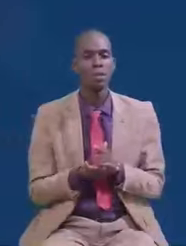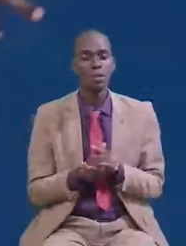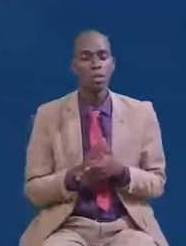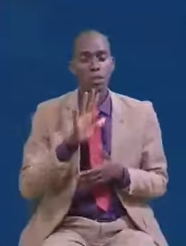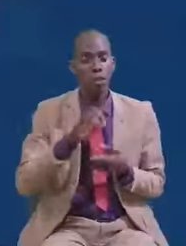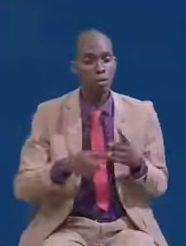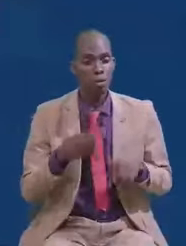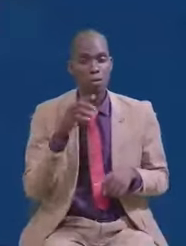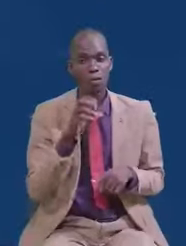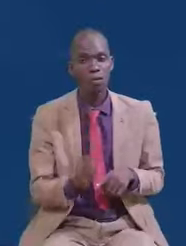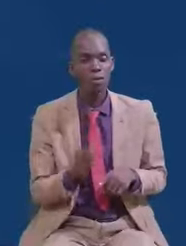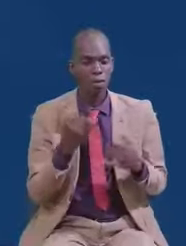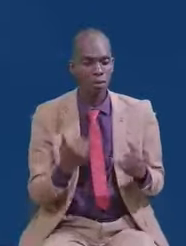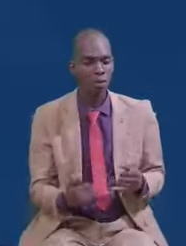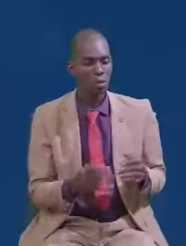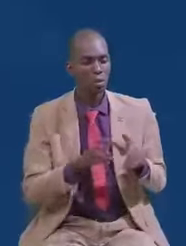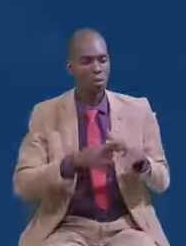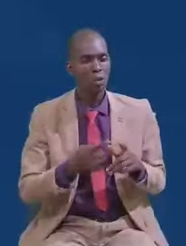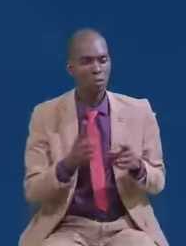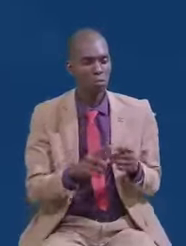Tes amis t'abandonnent un à un.